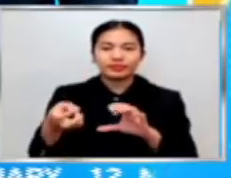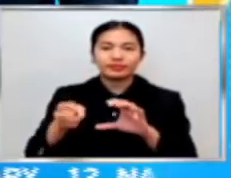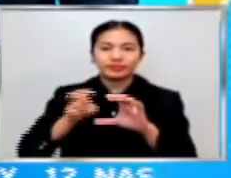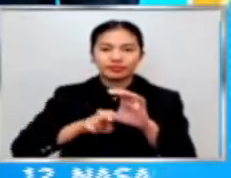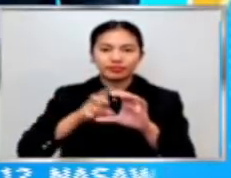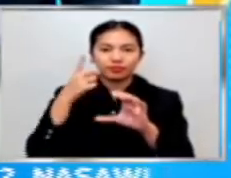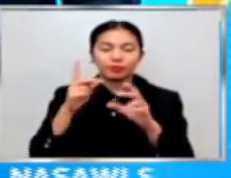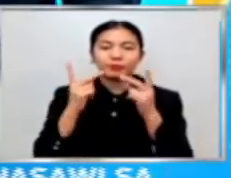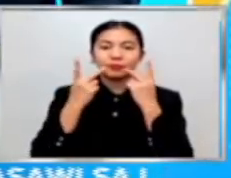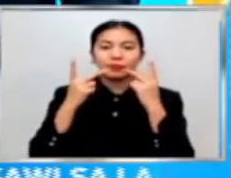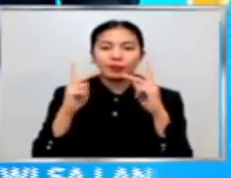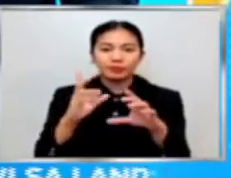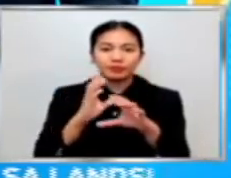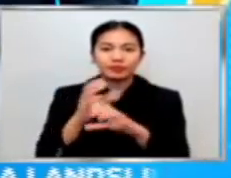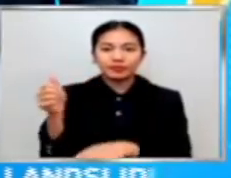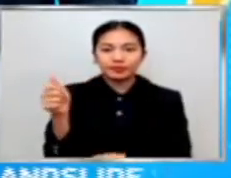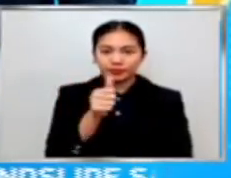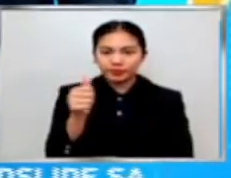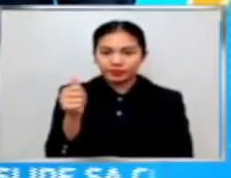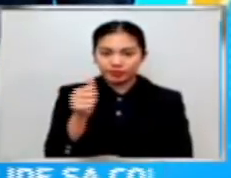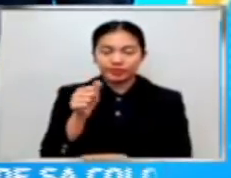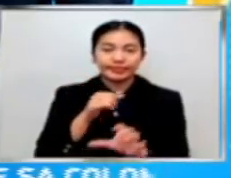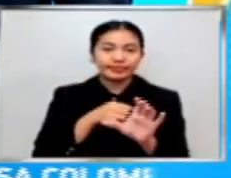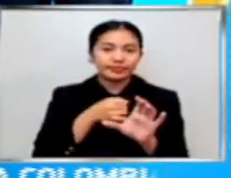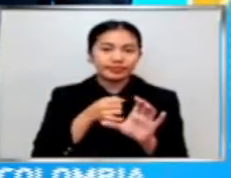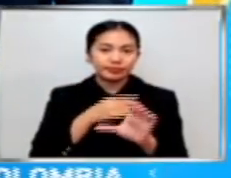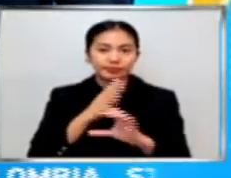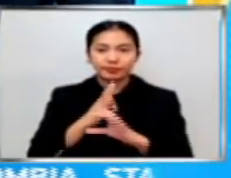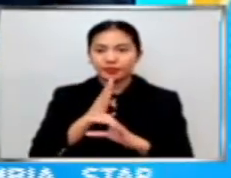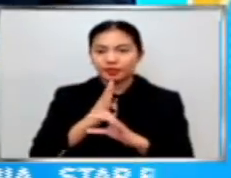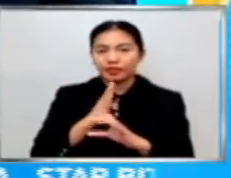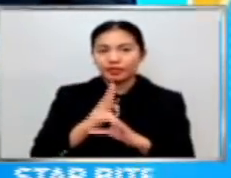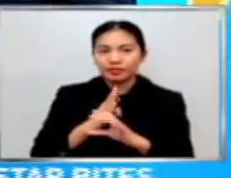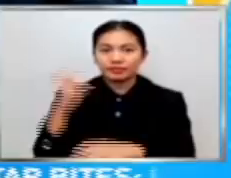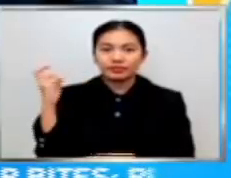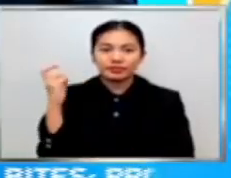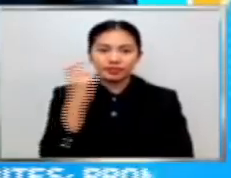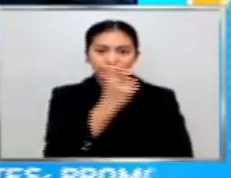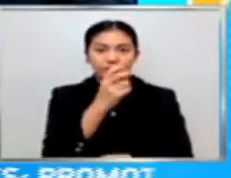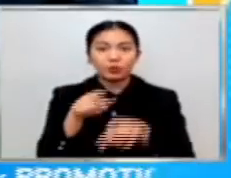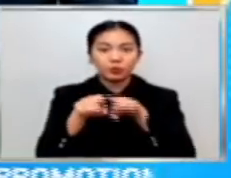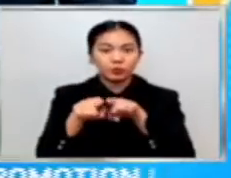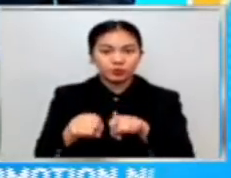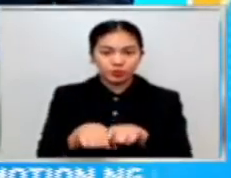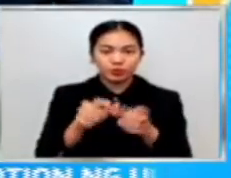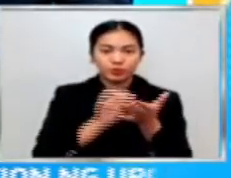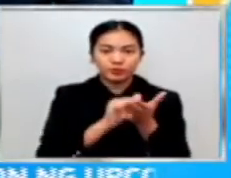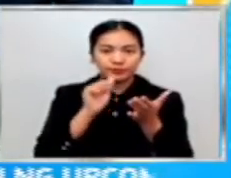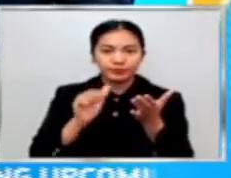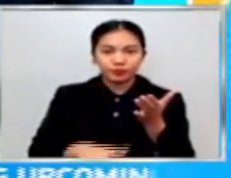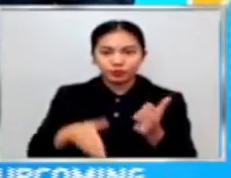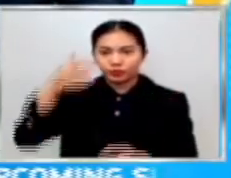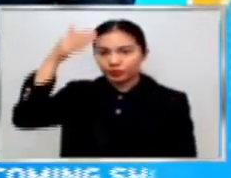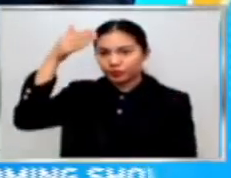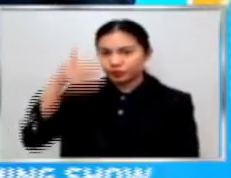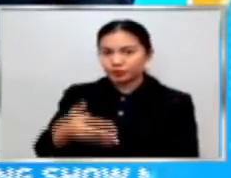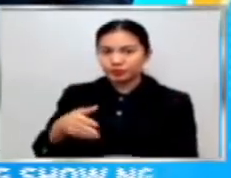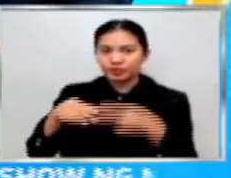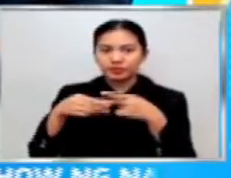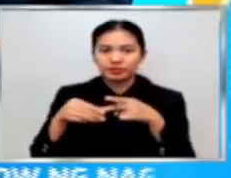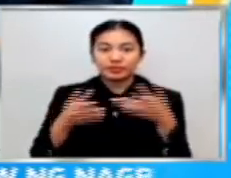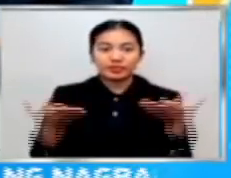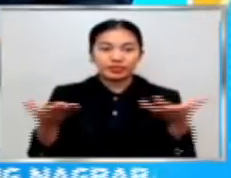express at mga tren. Tinanggal na rin ang plastic barrier sa pagitan ng mga pasahero dito sa Metro Manila, pati sa mga lalawigan ng